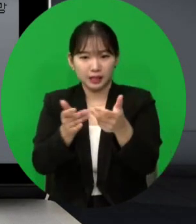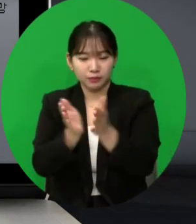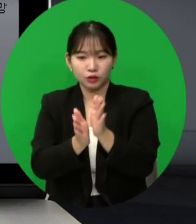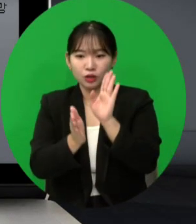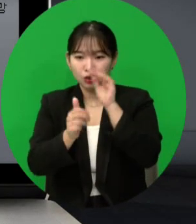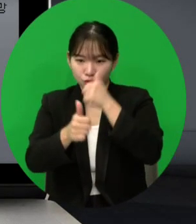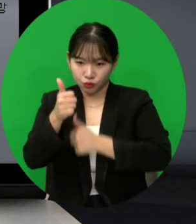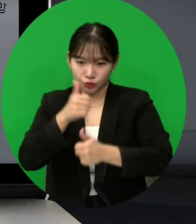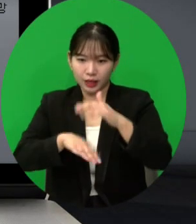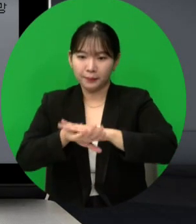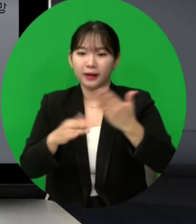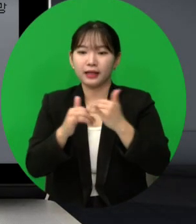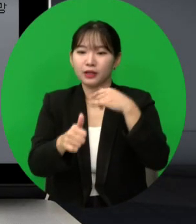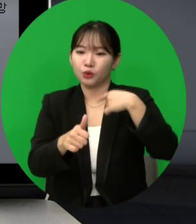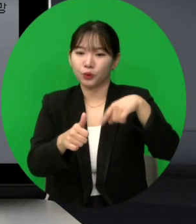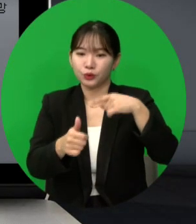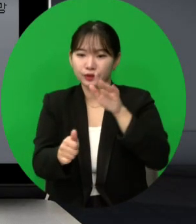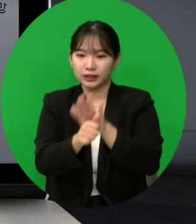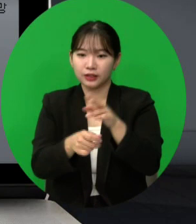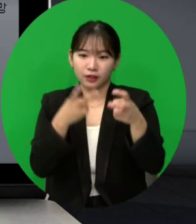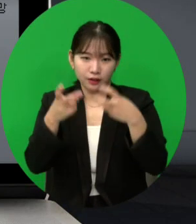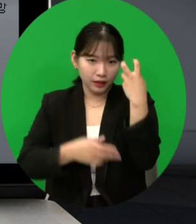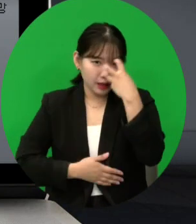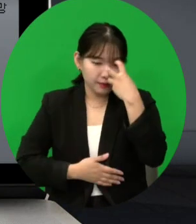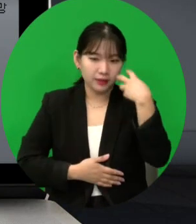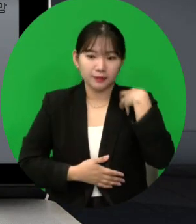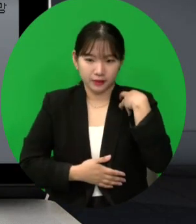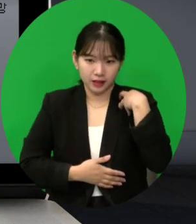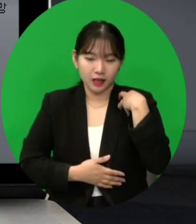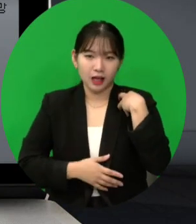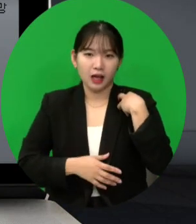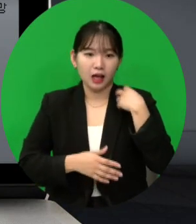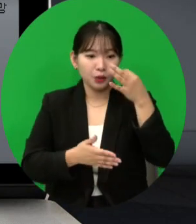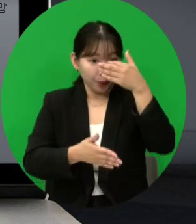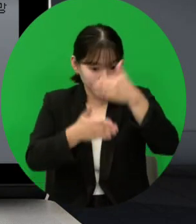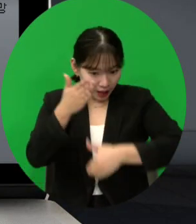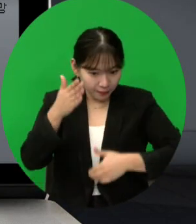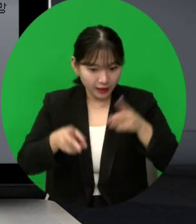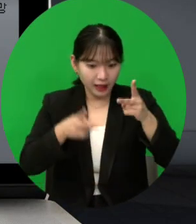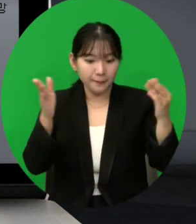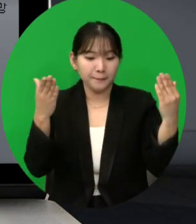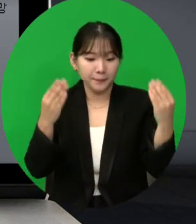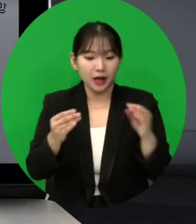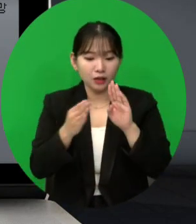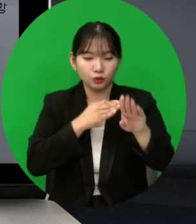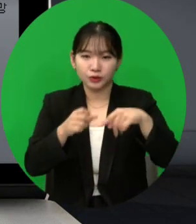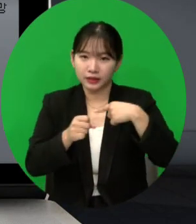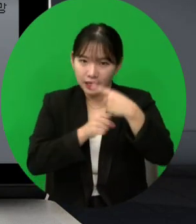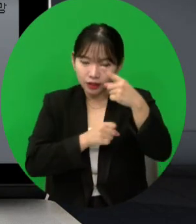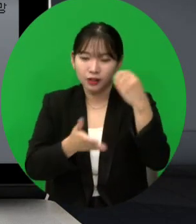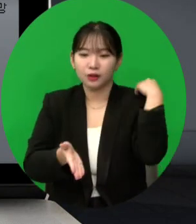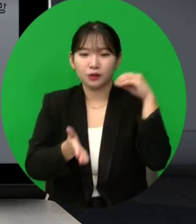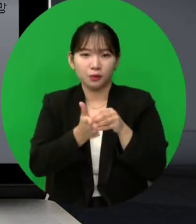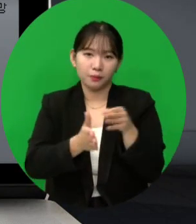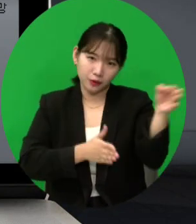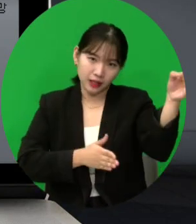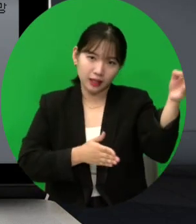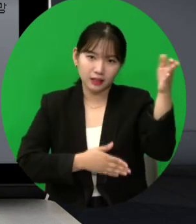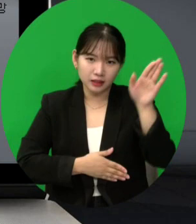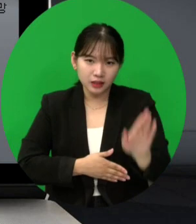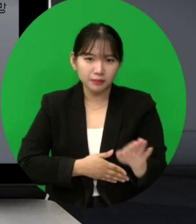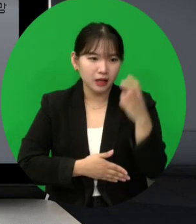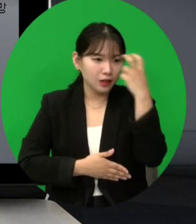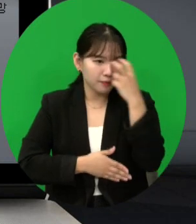농업 경영인 교육 등을 지원 관리하며 국비 진행 잔액 등은 사업이 완료된 이후 다음 해에 반납해야 하지만 검사가